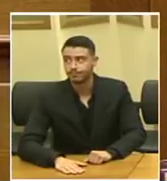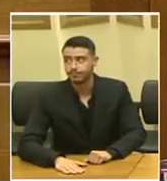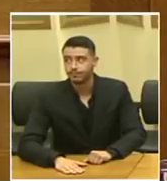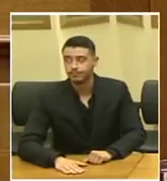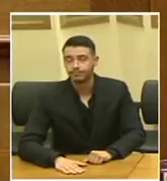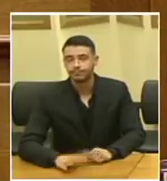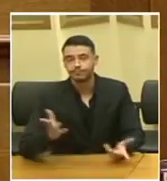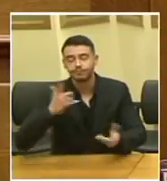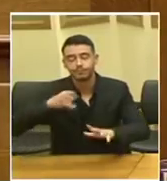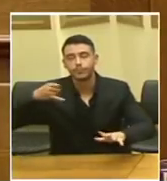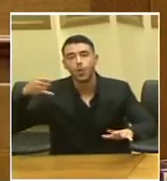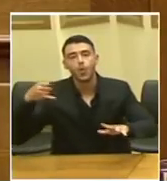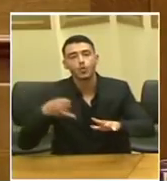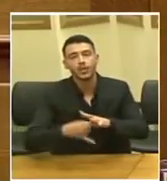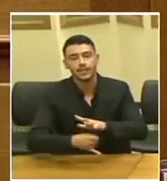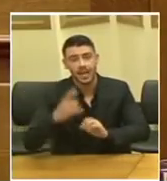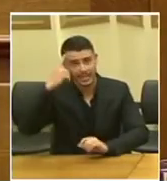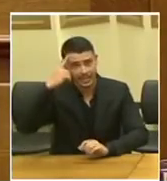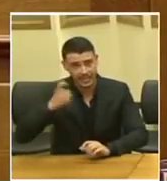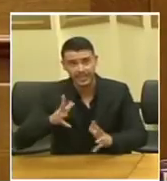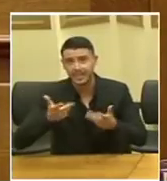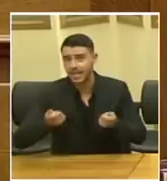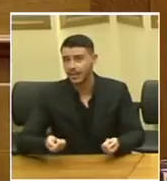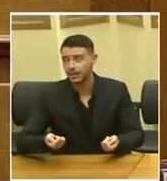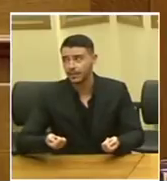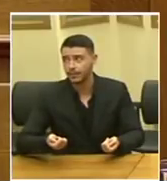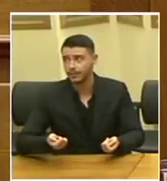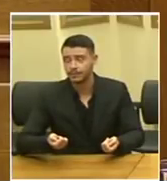Ουσιαστικά ξέρετε τι έγινε, γιατί φωνάζετε.